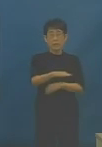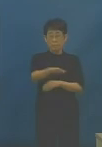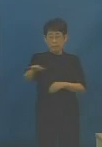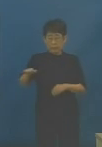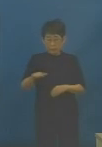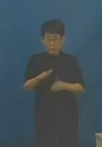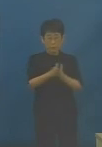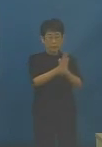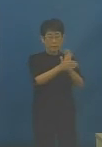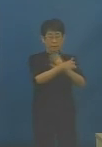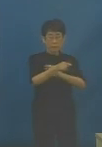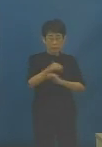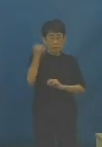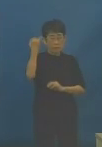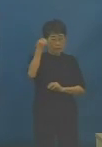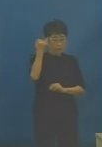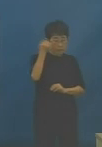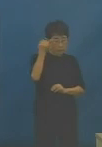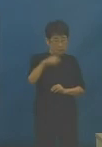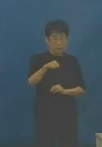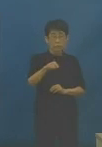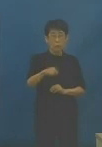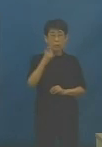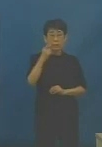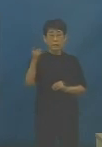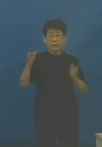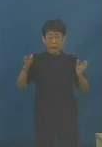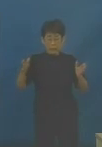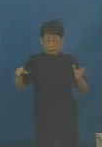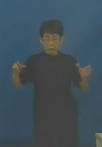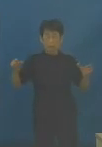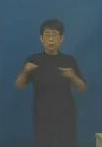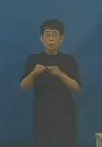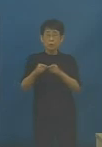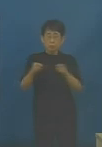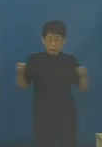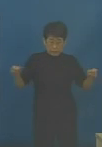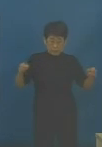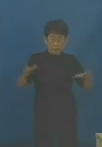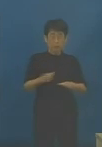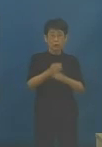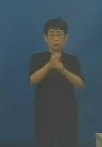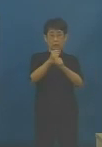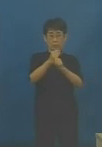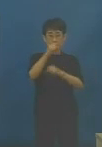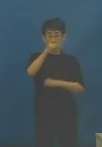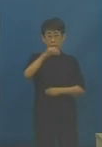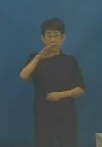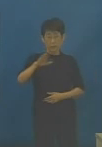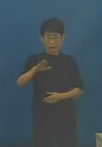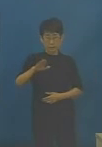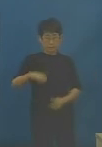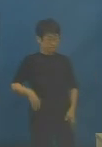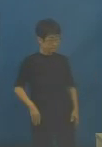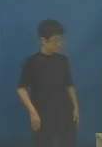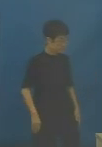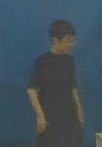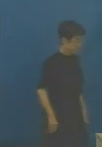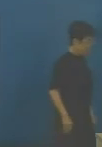見をここで改めて一月ぶりに取りまとめようというふうに考えております。